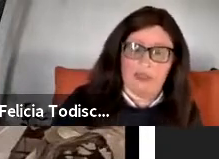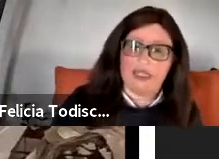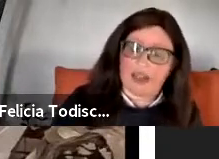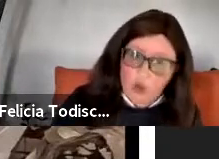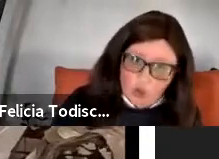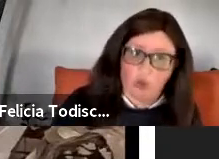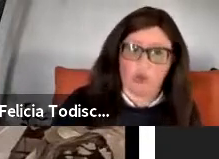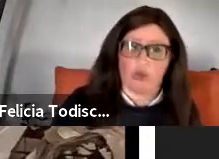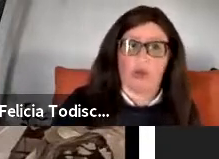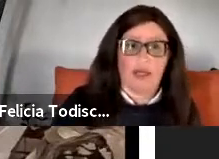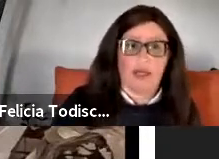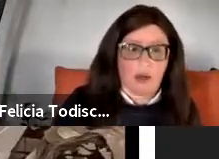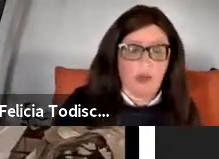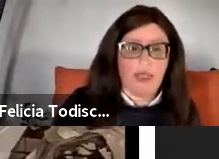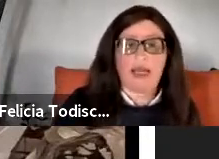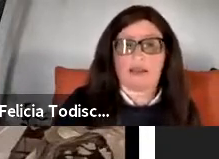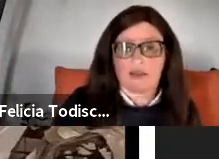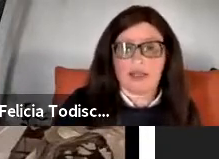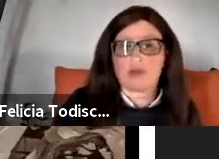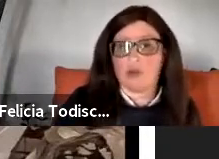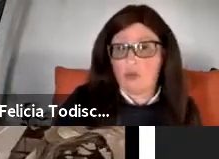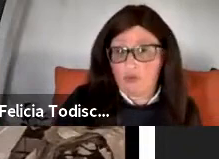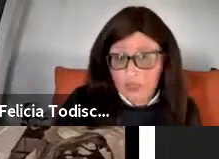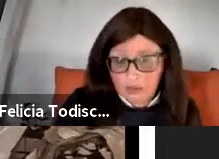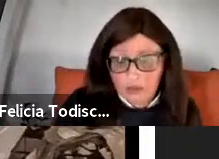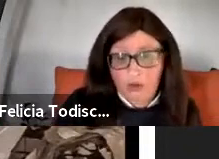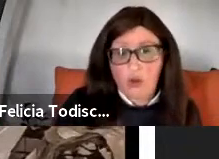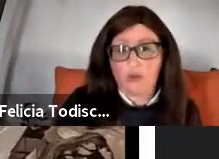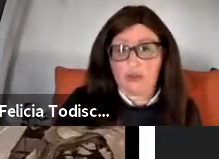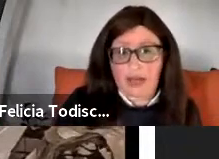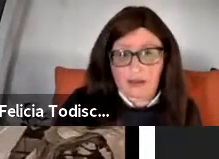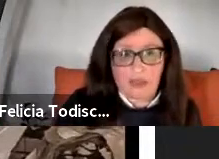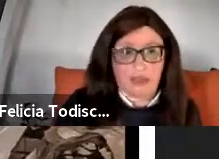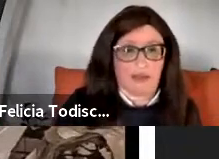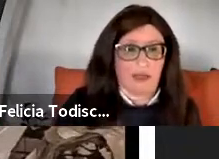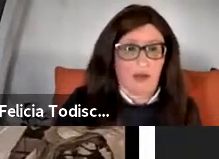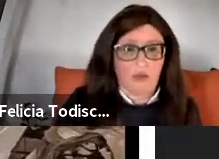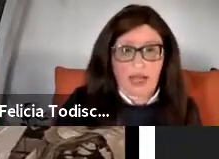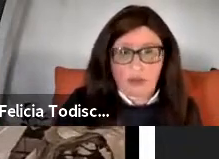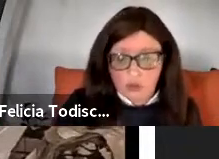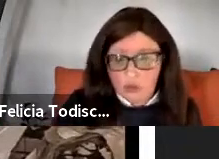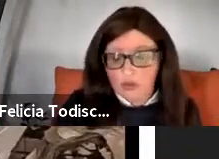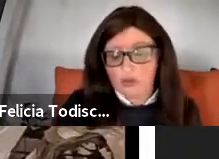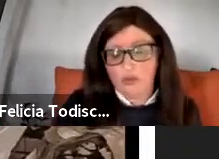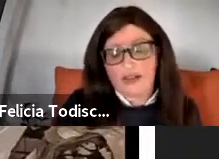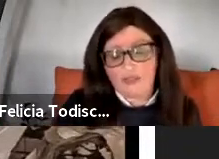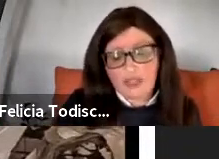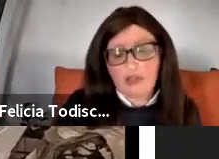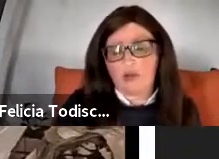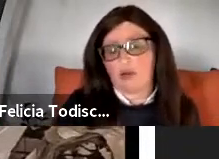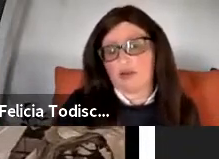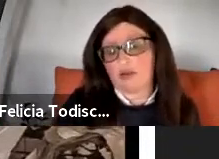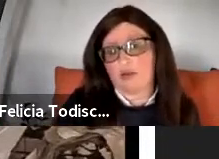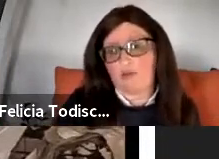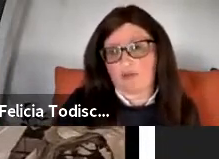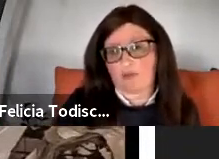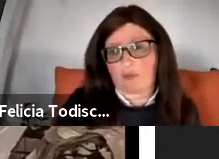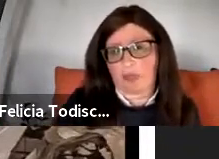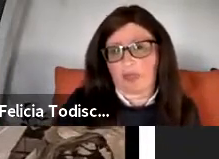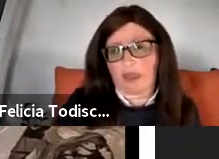modalità di racconto e quindi attraverso un video, un tablet, un audio,